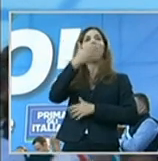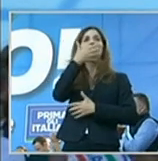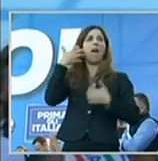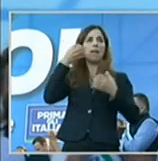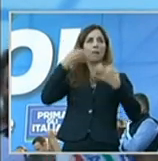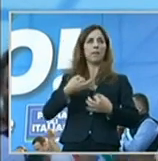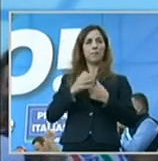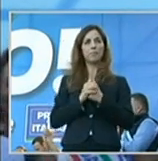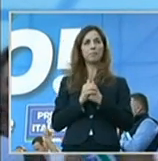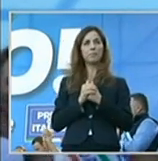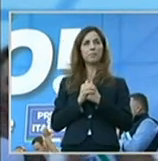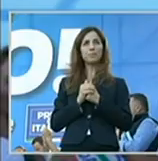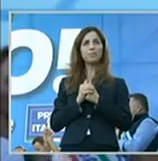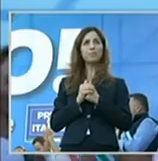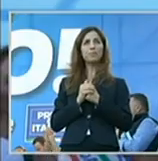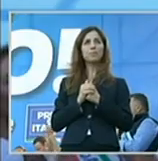Ecco la svolta.